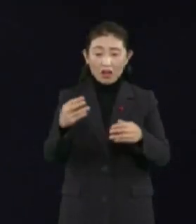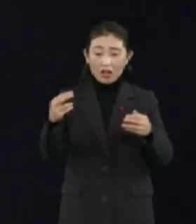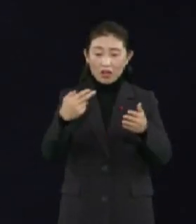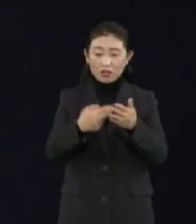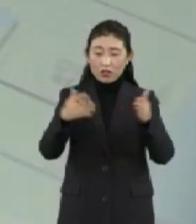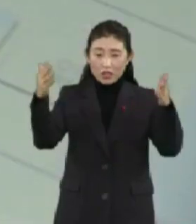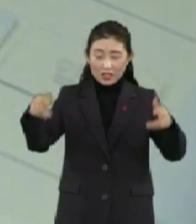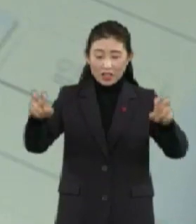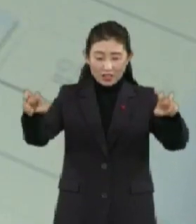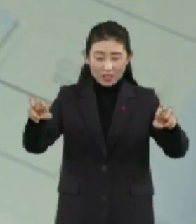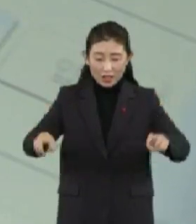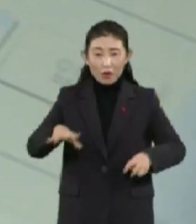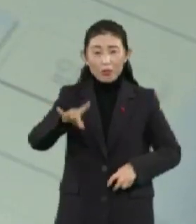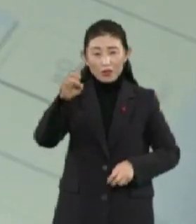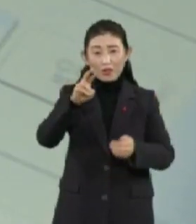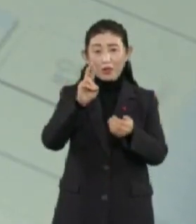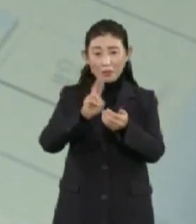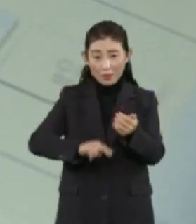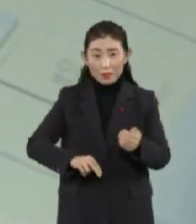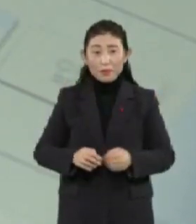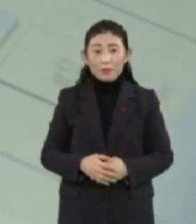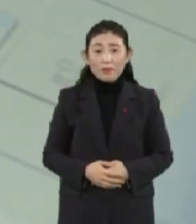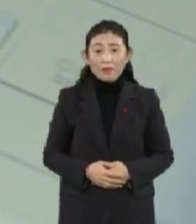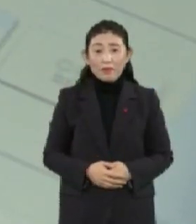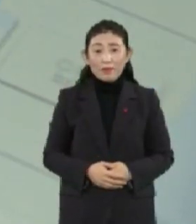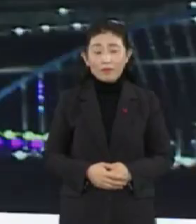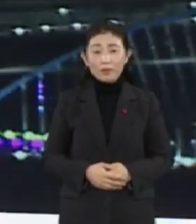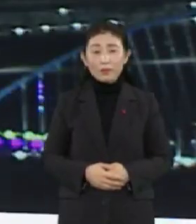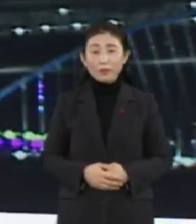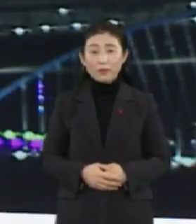좌석만 우선 발매가 진행됩니다.